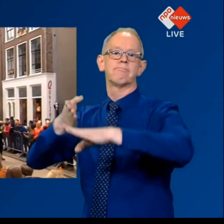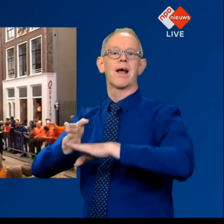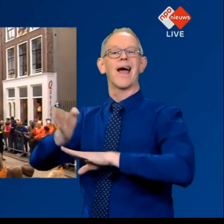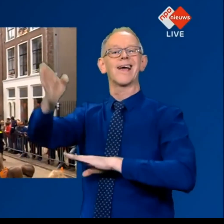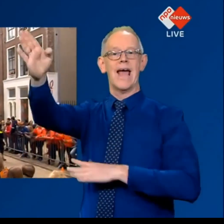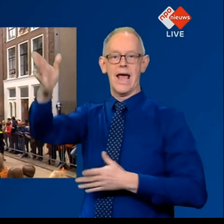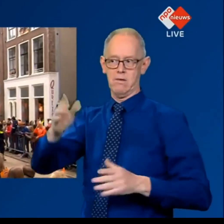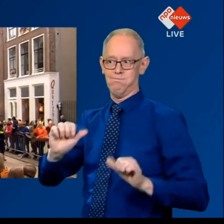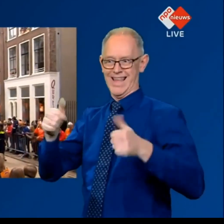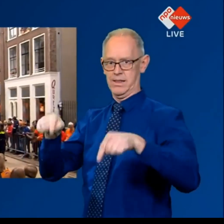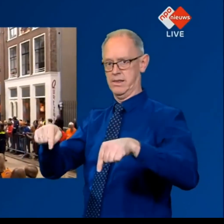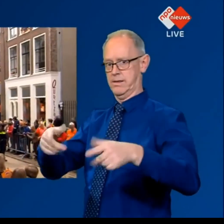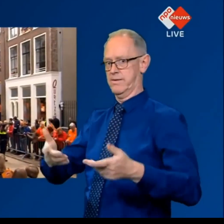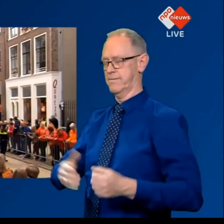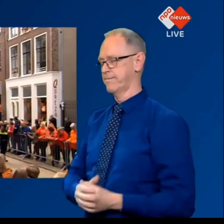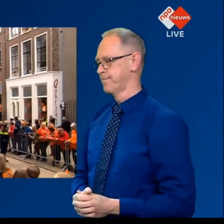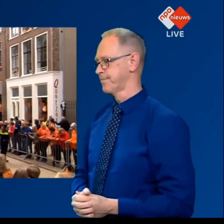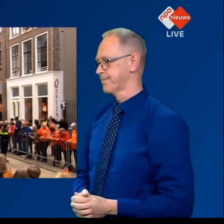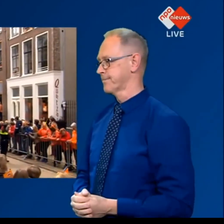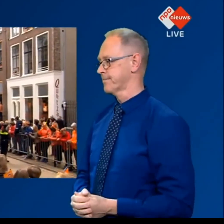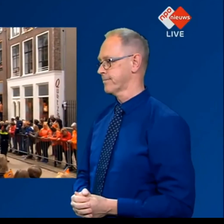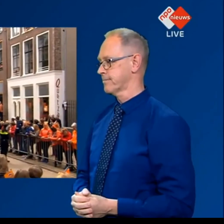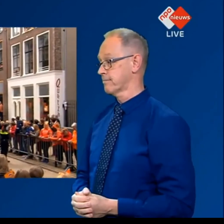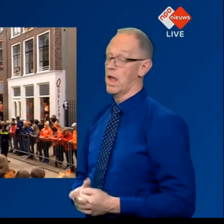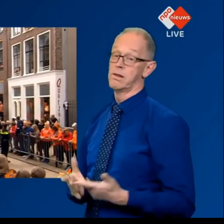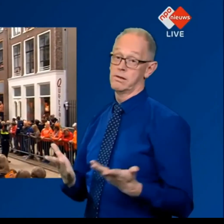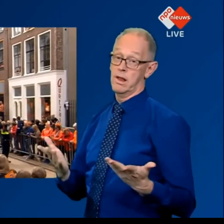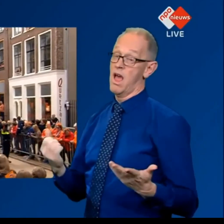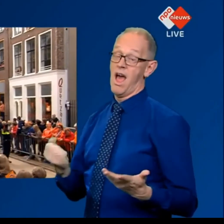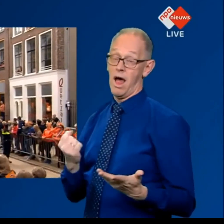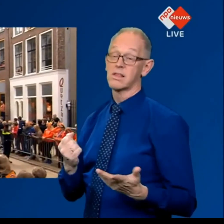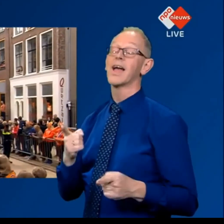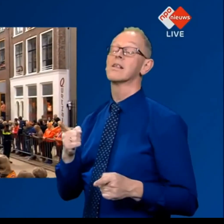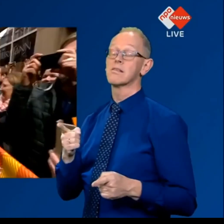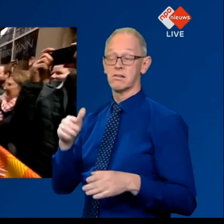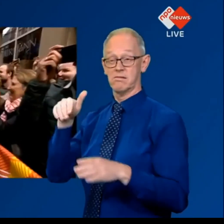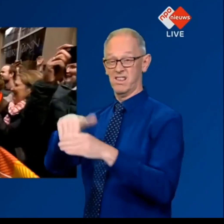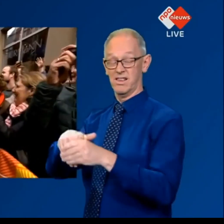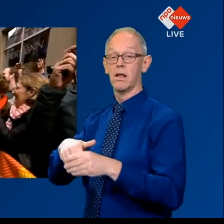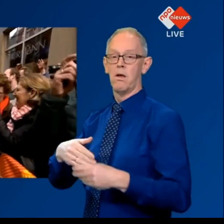Natuurlijk altijd de popprijs tijdens Noorderslag.